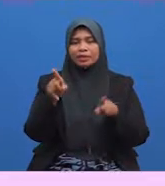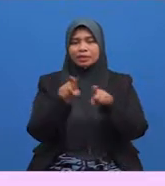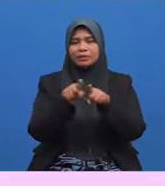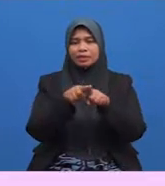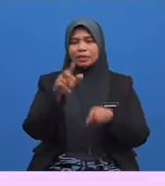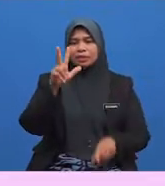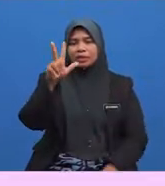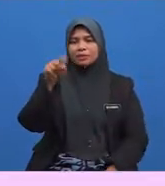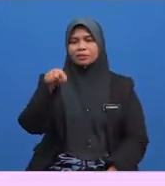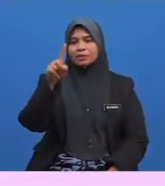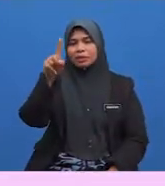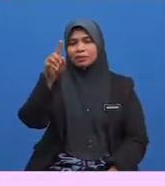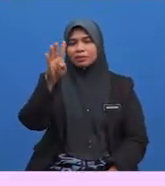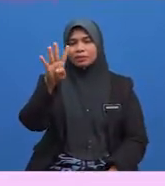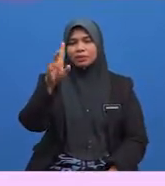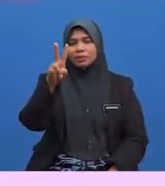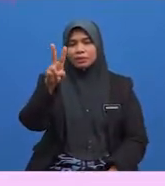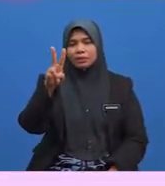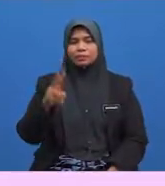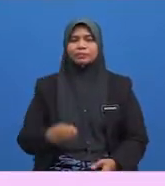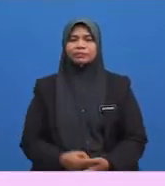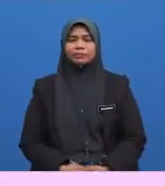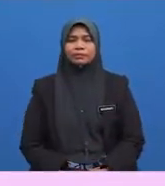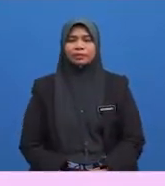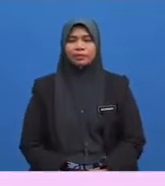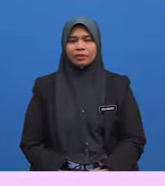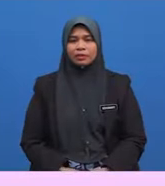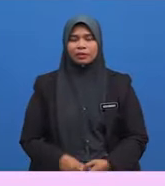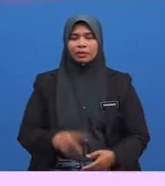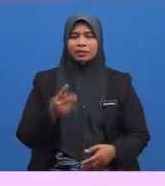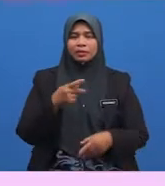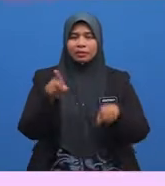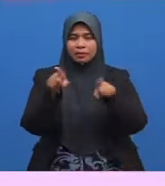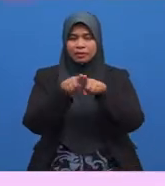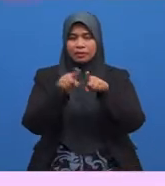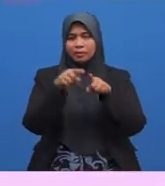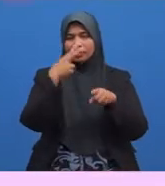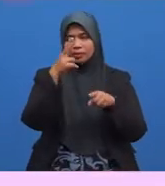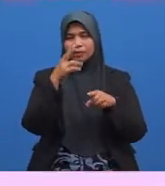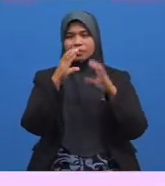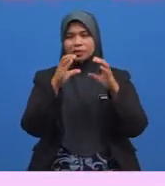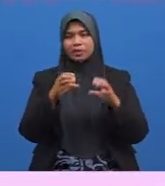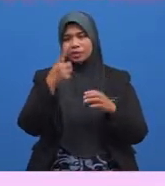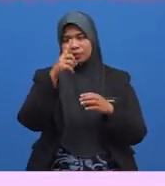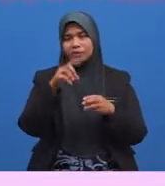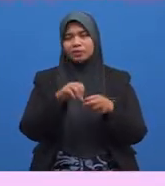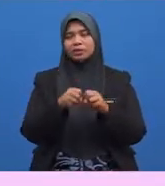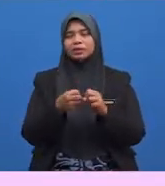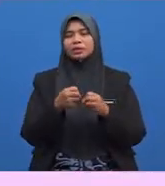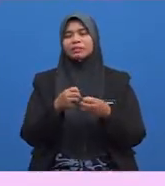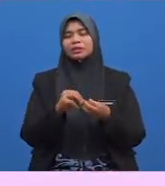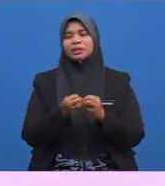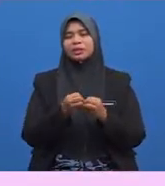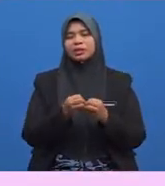3.142. Marilah kita sama-sama lihat langkah penyelesaian bagi soalan A.